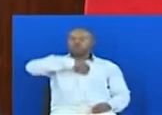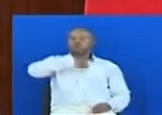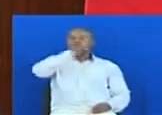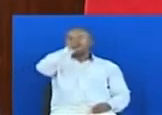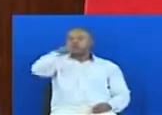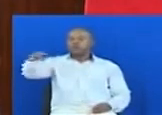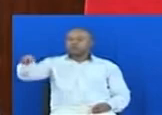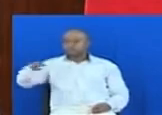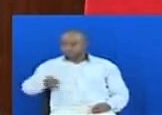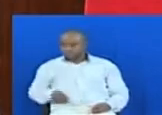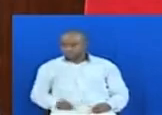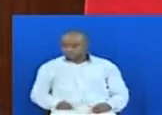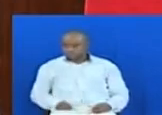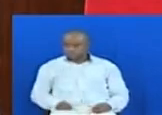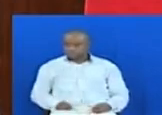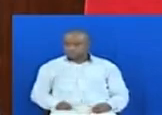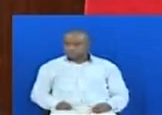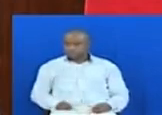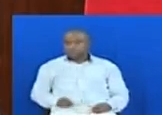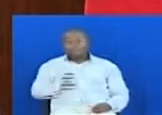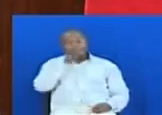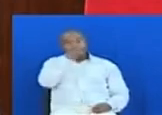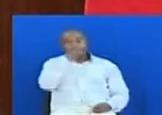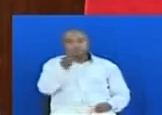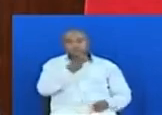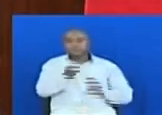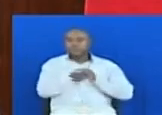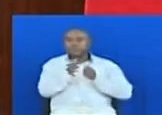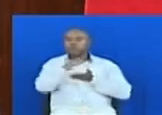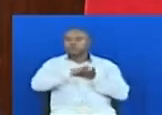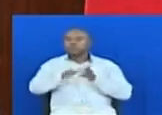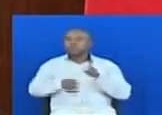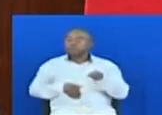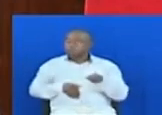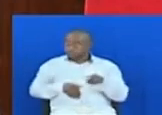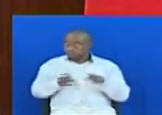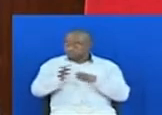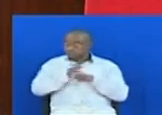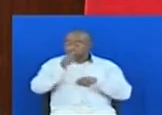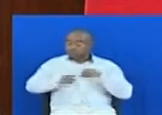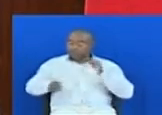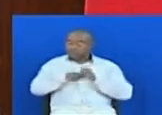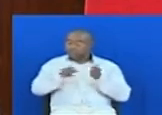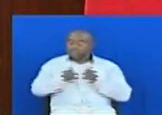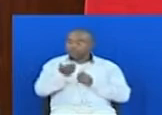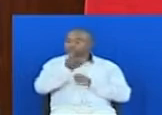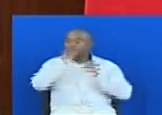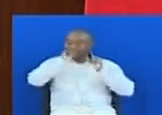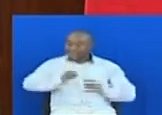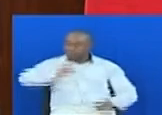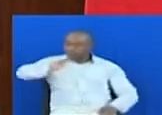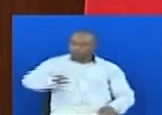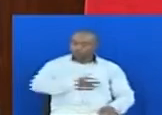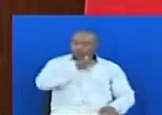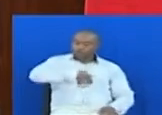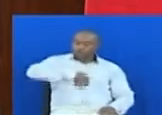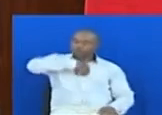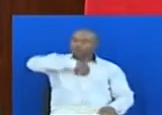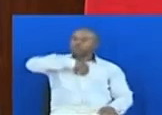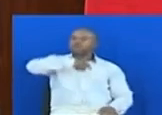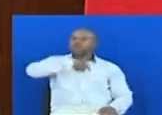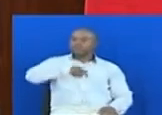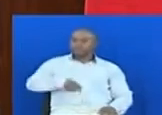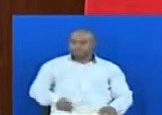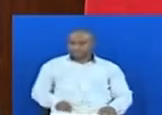anatuondoshea hofu. Na hili ndio jambo la msingi katika kukabiliana na jambo lolote ambalo linaweza likaleta